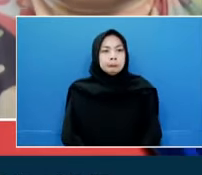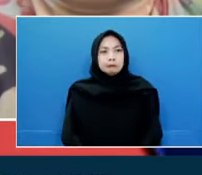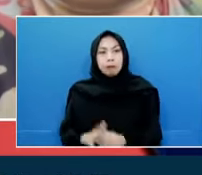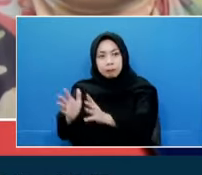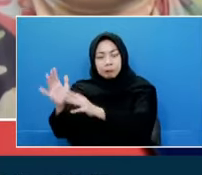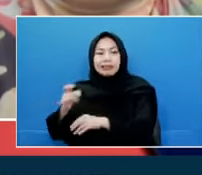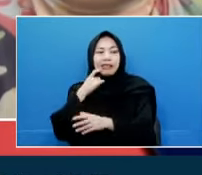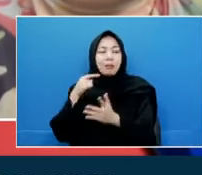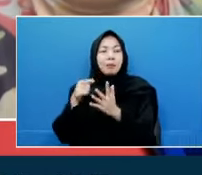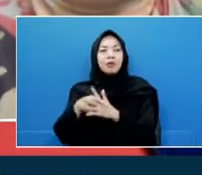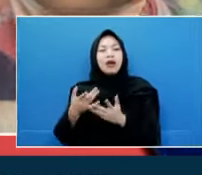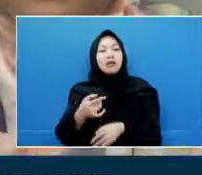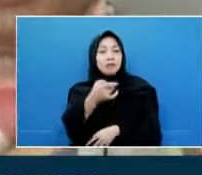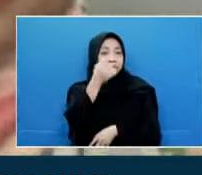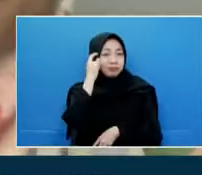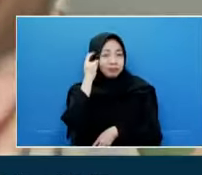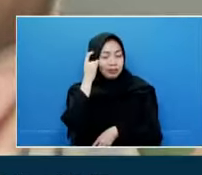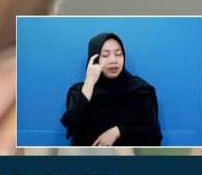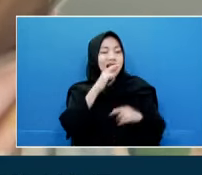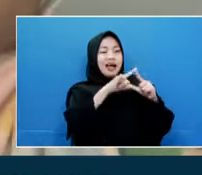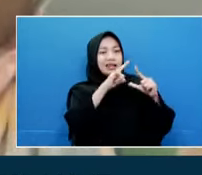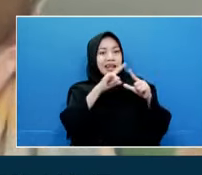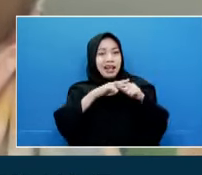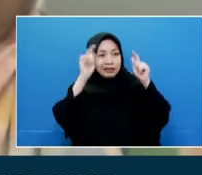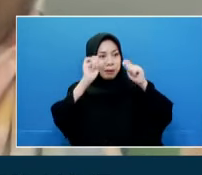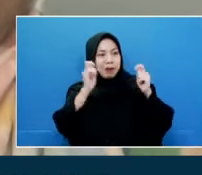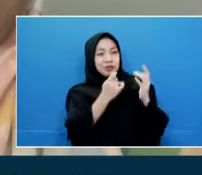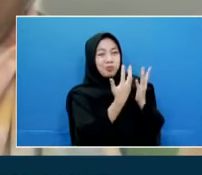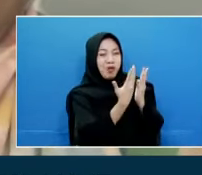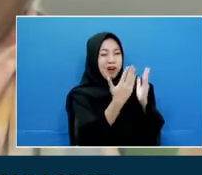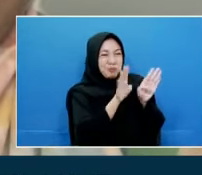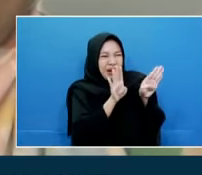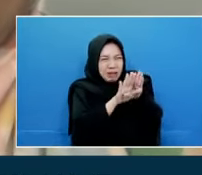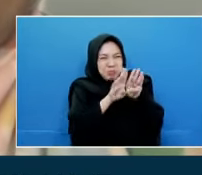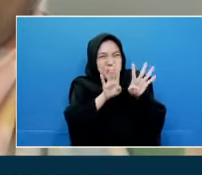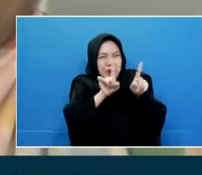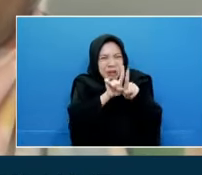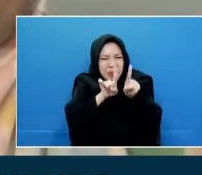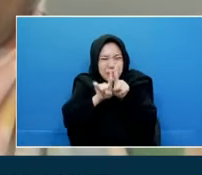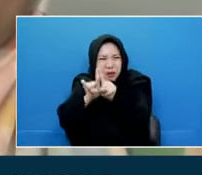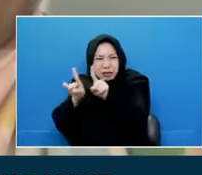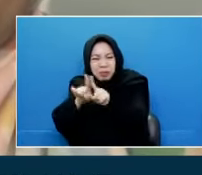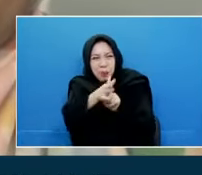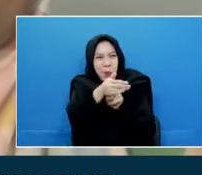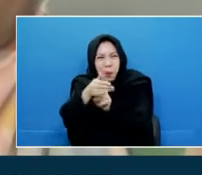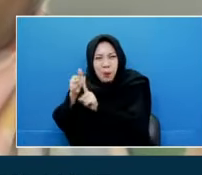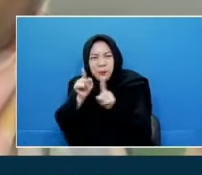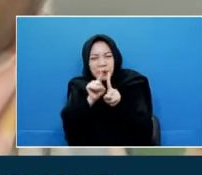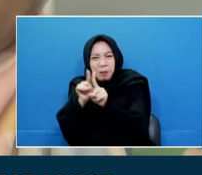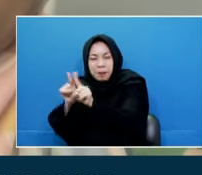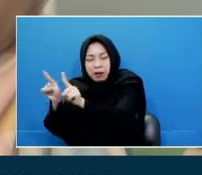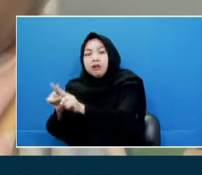edukasi ini lebih condong ke mana pemasangan APK yang begitu padat ee yang lebih condong ee membuat